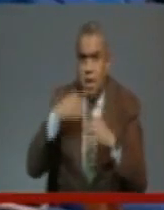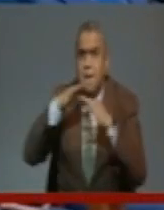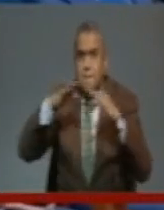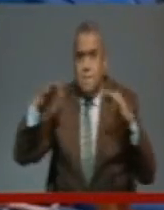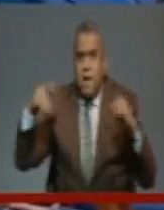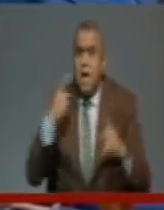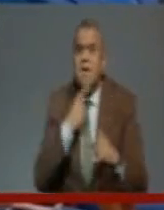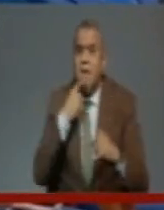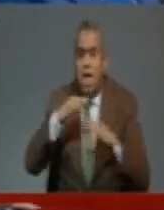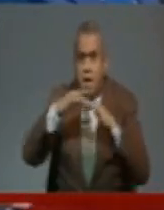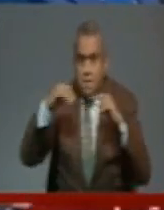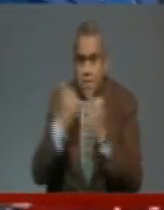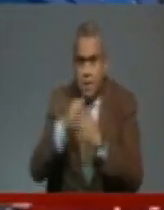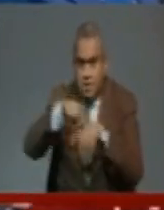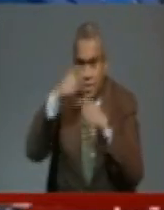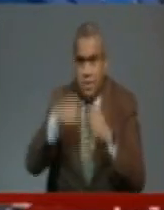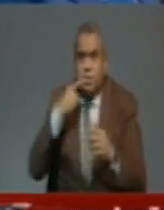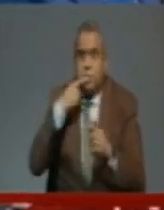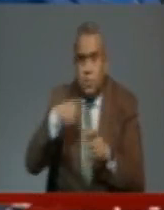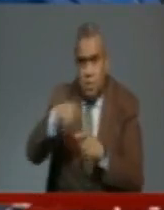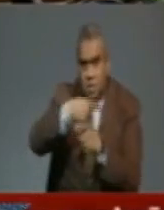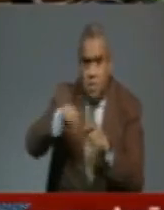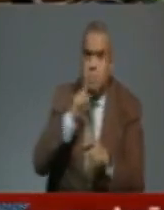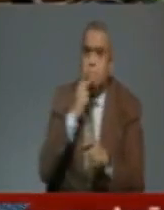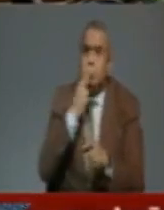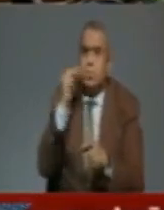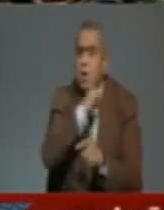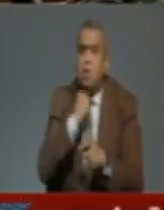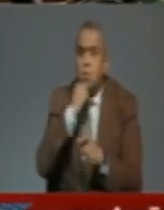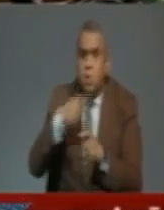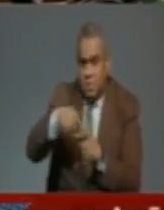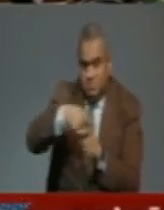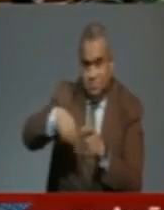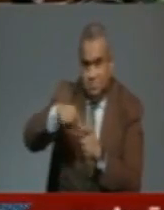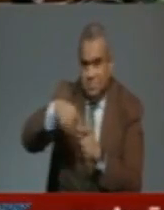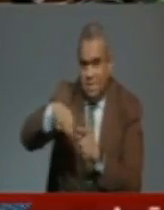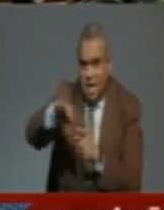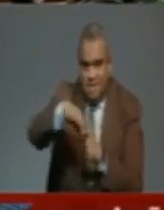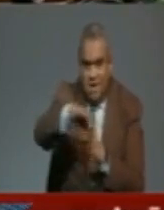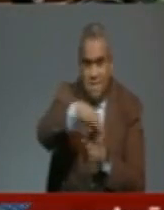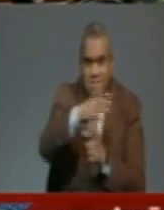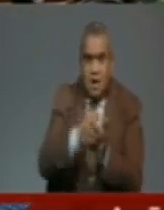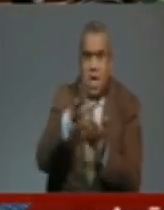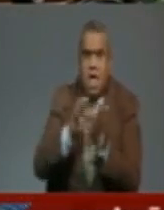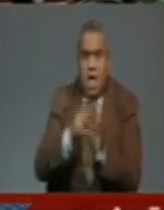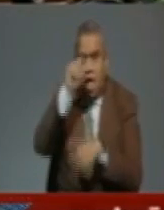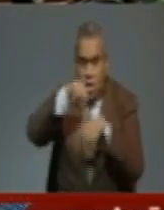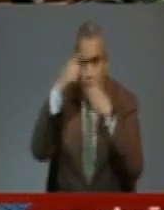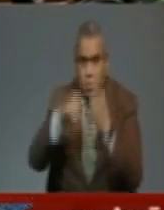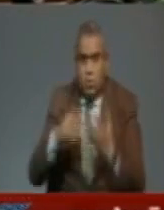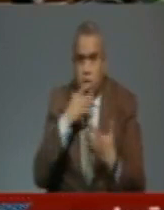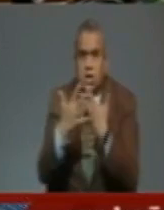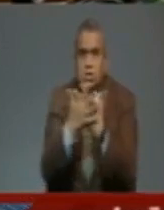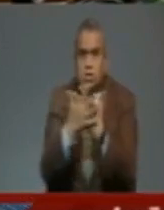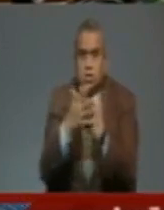وحتى ميناء الإسكندرية الكبير على البحر المتوسط، بيربط بينهما الخط الأول من شبكة القطار الكهربائي